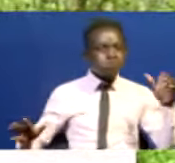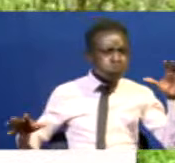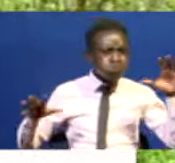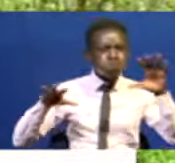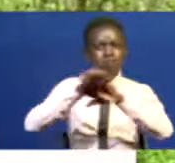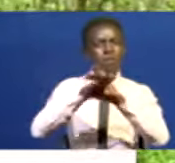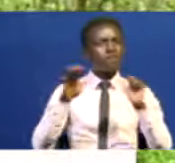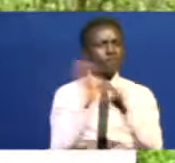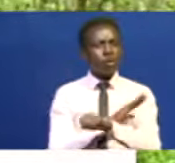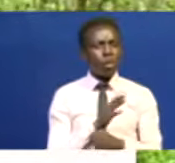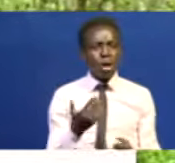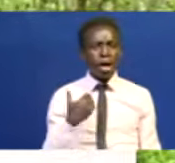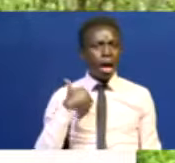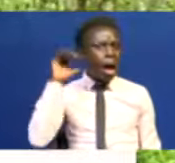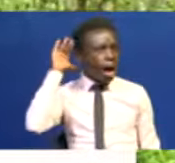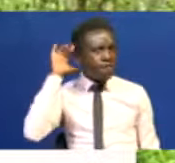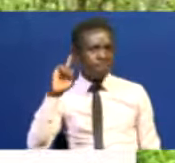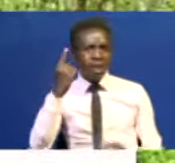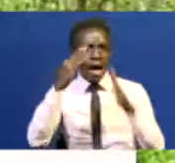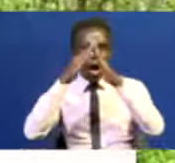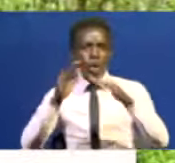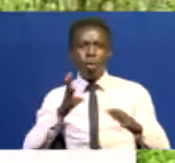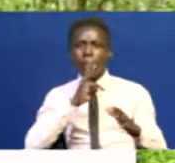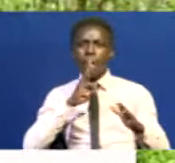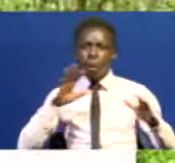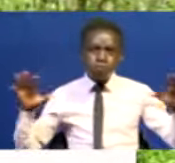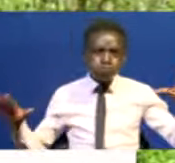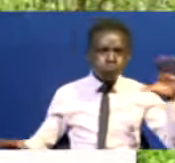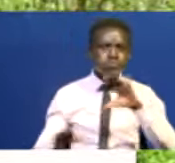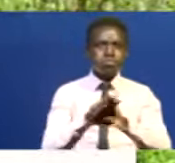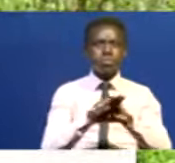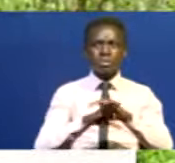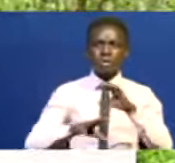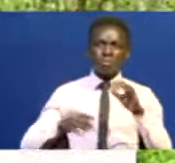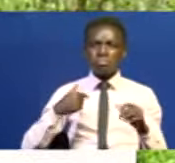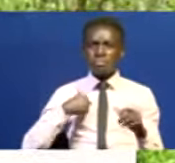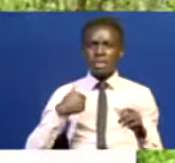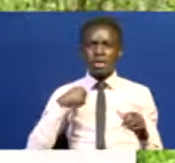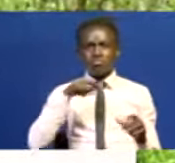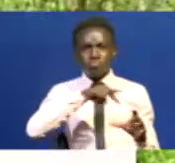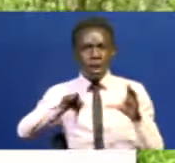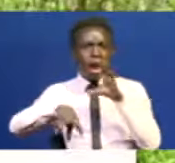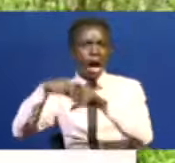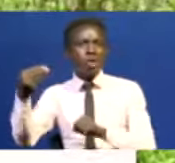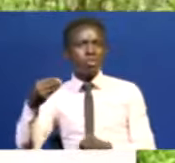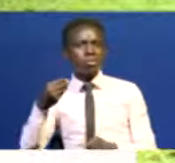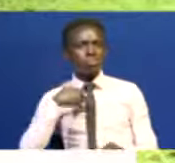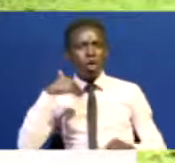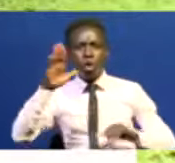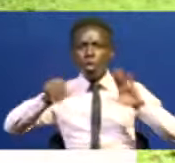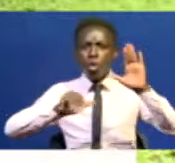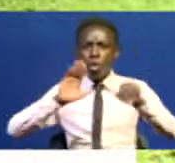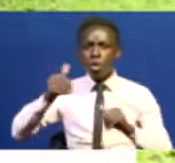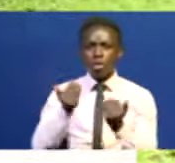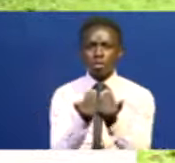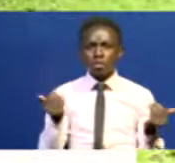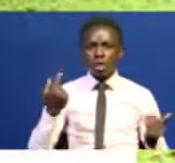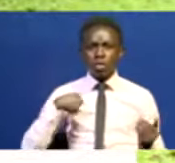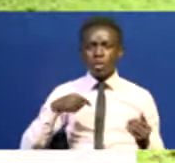nyumba moja maji yameingia ndani, nikatoka nje, nikaita watoto, tukatoka nje tukakaa kando. Sasa kama